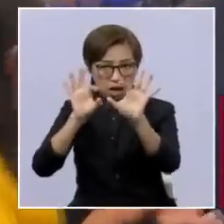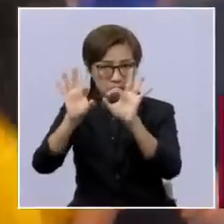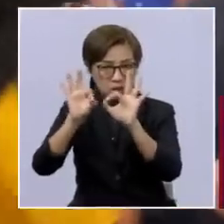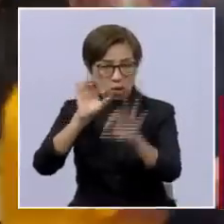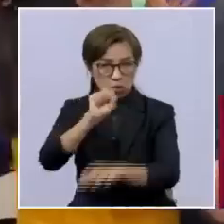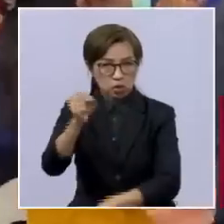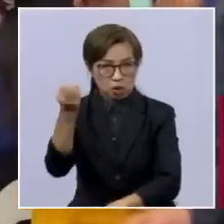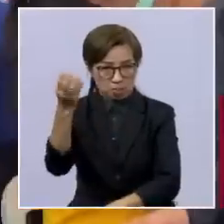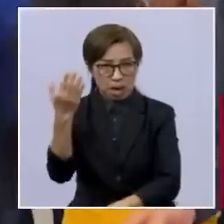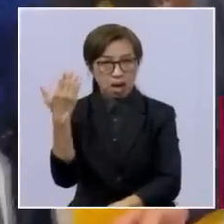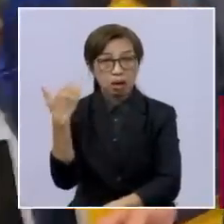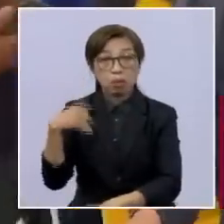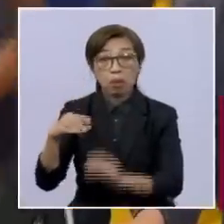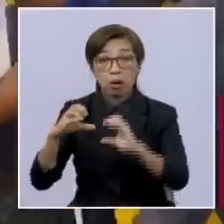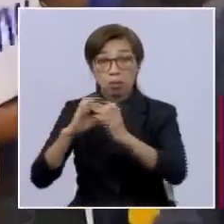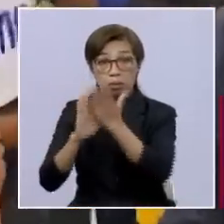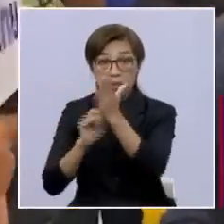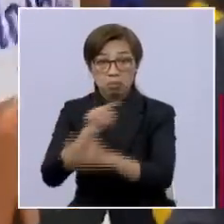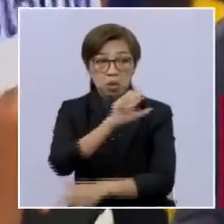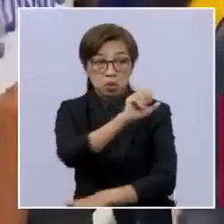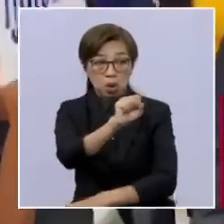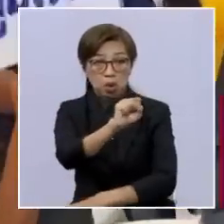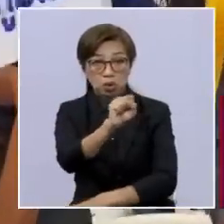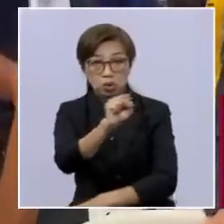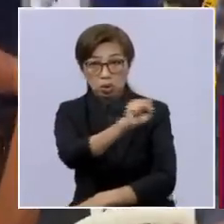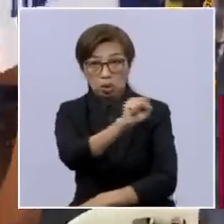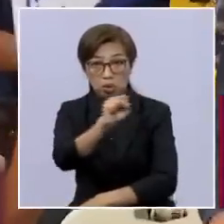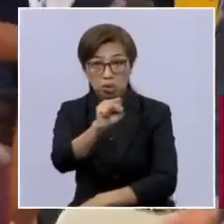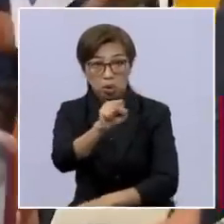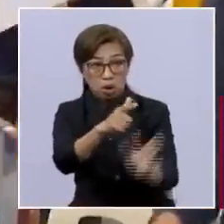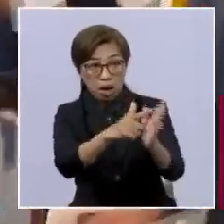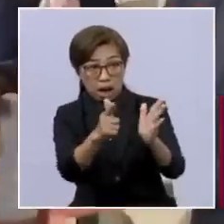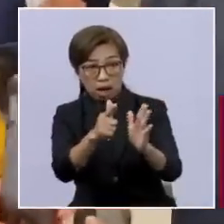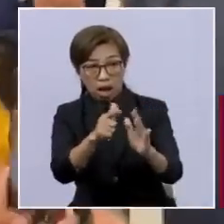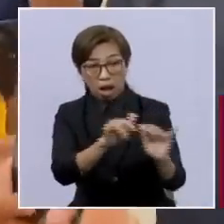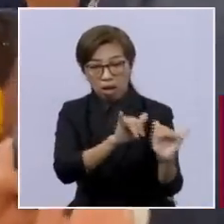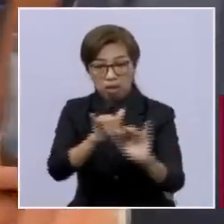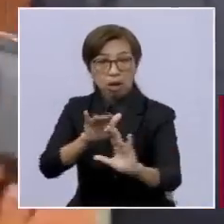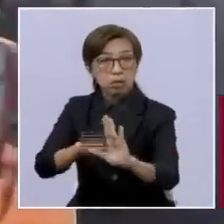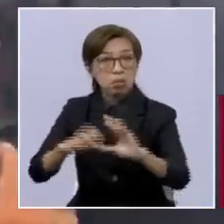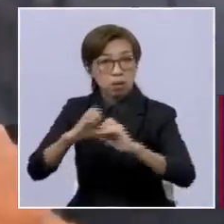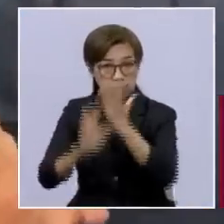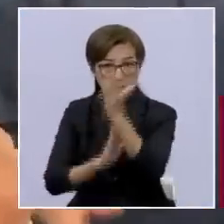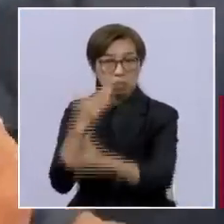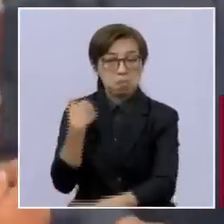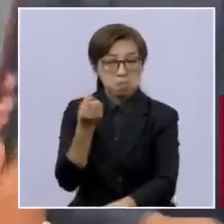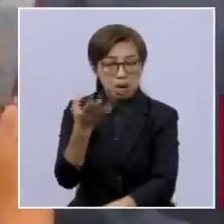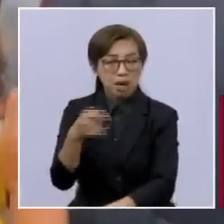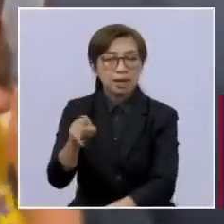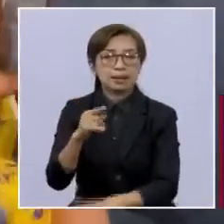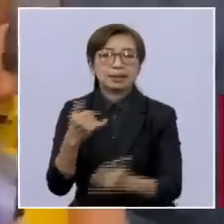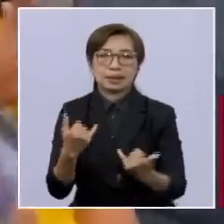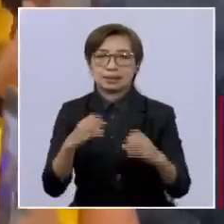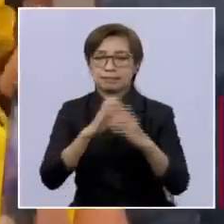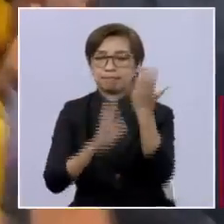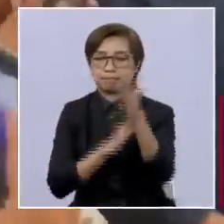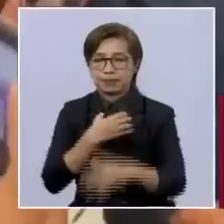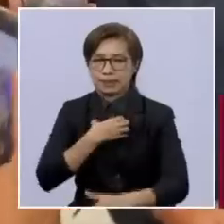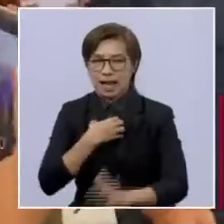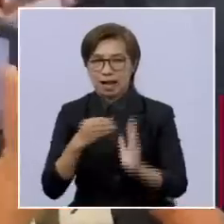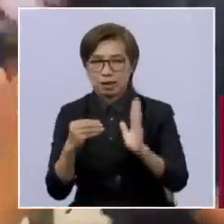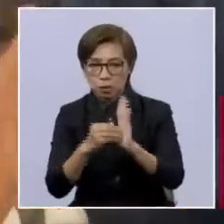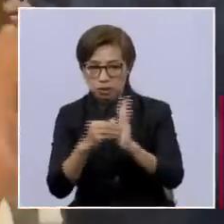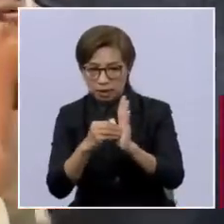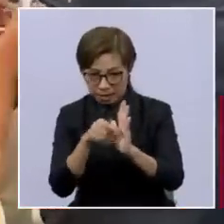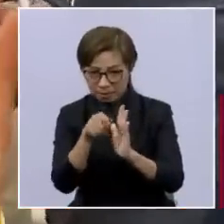ที่ย้ายจากพรรคอื่นเข้ามาร่วมจำนวนไม่น้อยเลยค่ะซึ่งในการเลือกตั้งครั้งนี้พรรคภูมิใจไทยมีความพยายามที่จะเปิดพื้นที่ใหม่ๆในกรุงเท